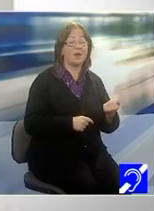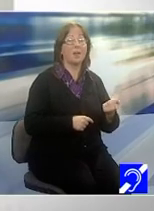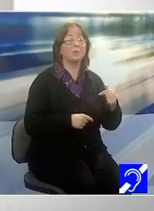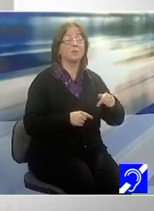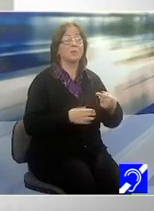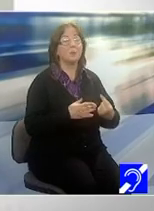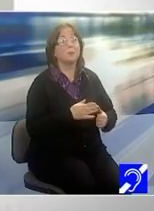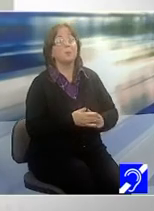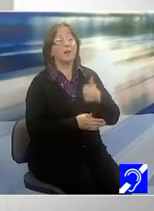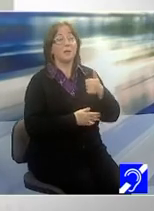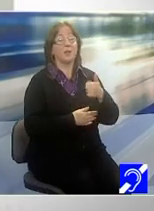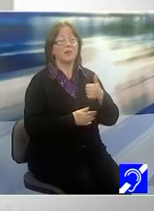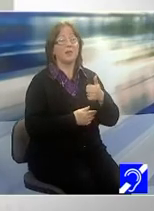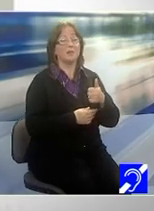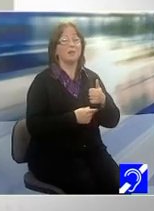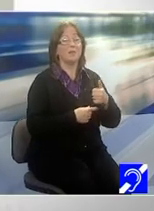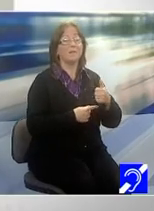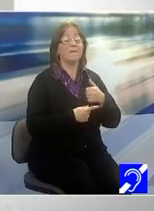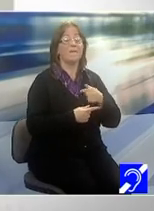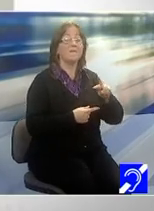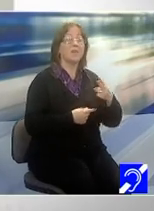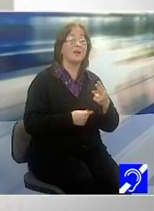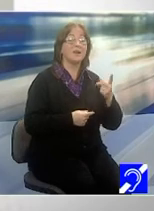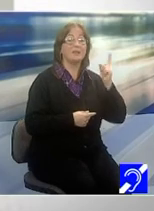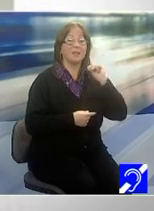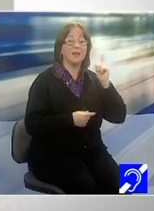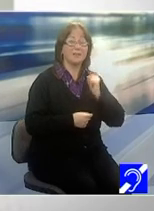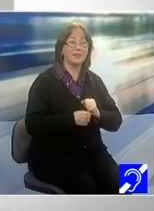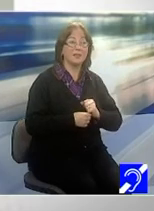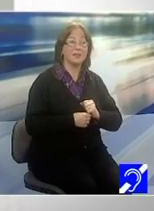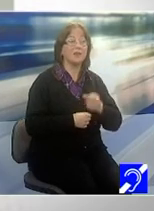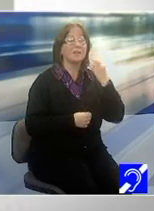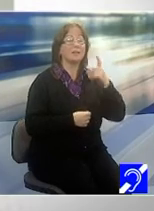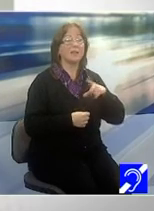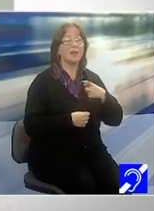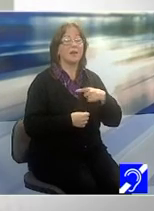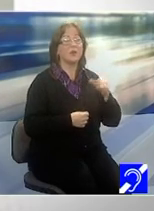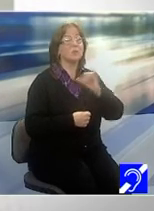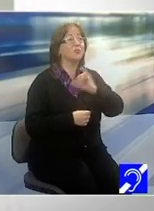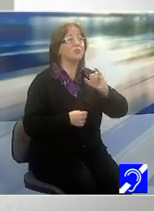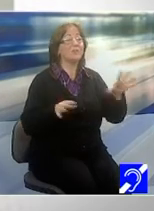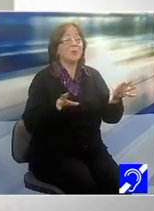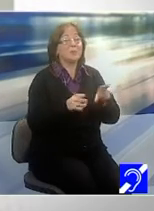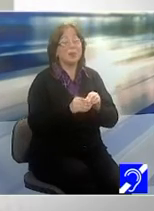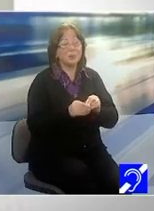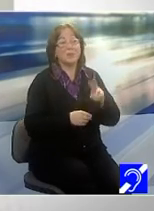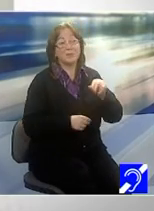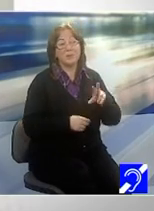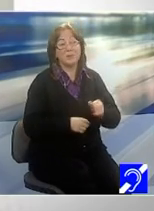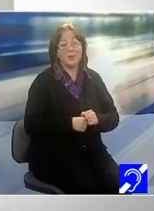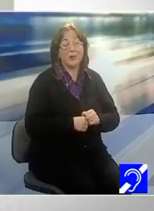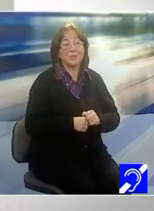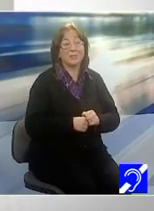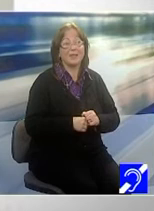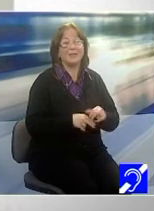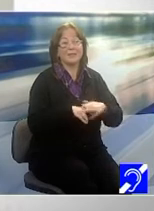premieră în variantă clasică, eu spun că este o îndrăzneală, dar când ai cu cine, eu spun că se poate să se întâmple acel